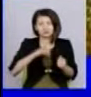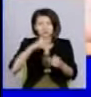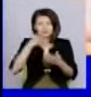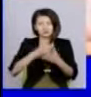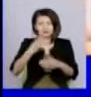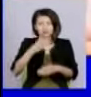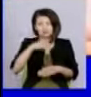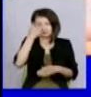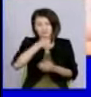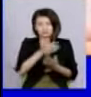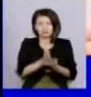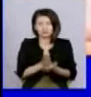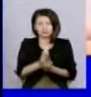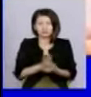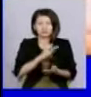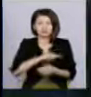тынбай еңбек етуде.